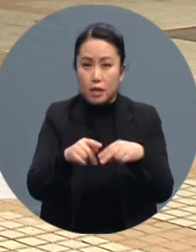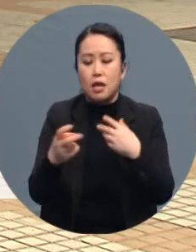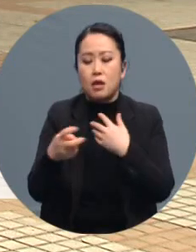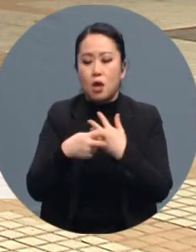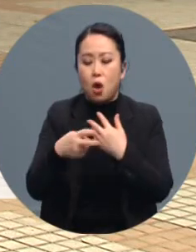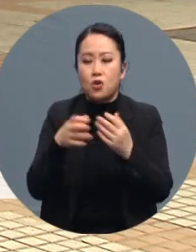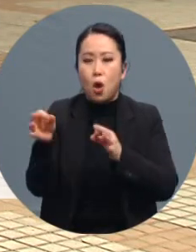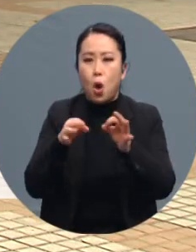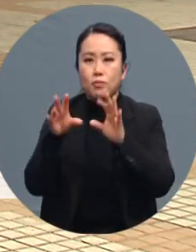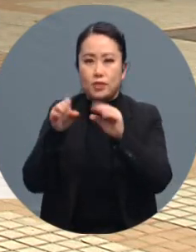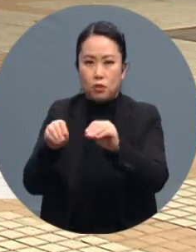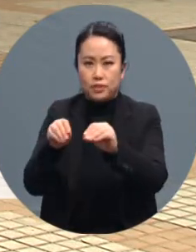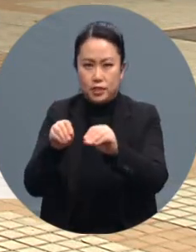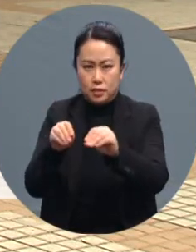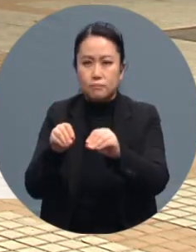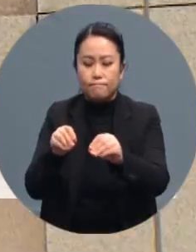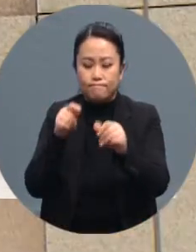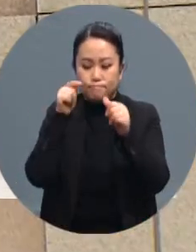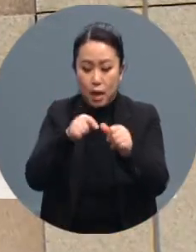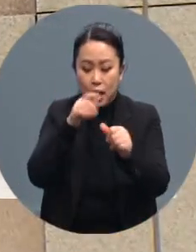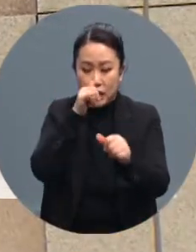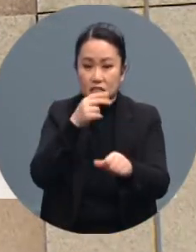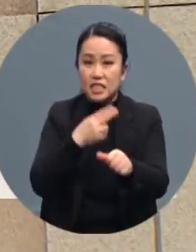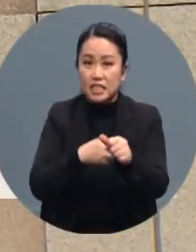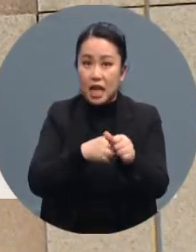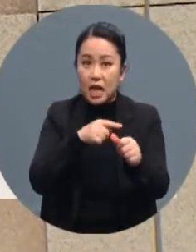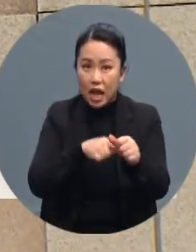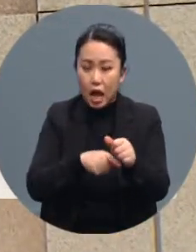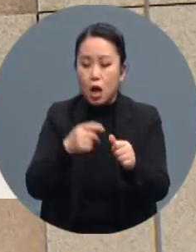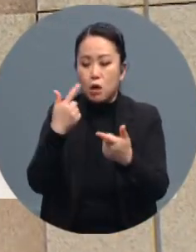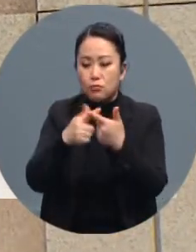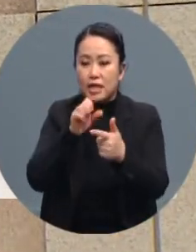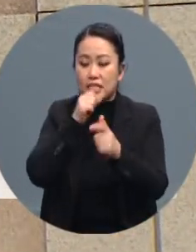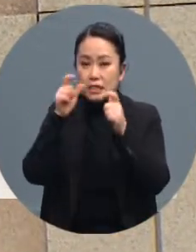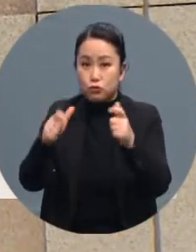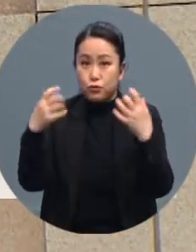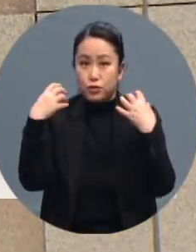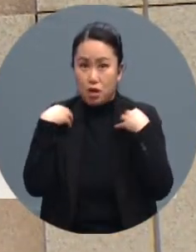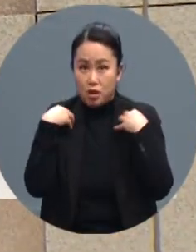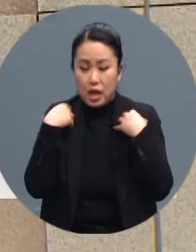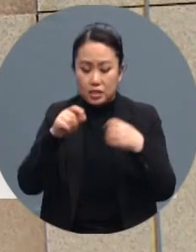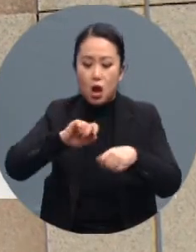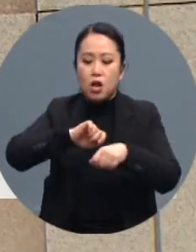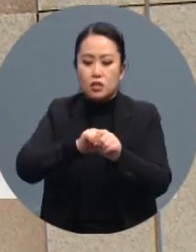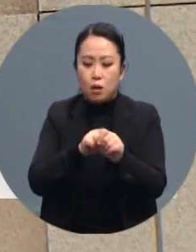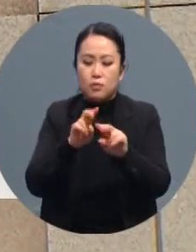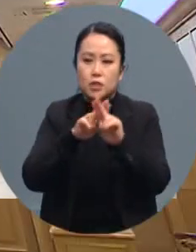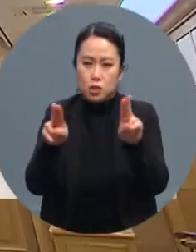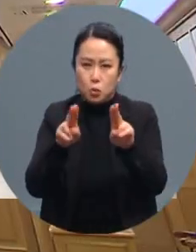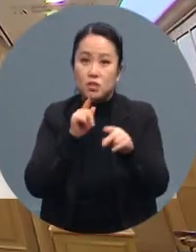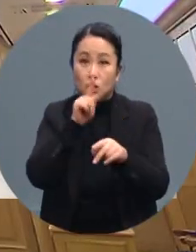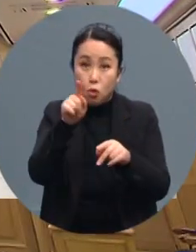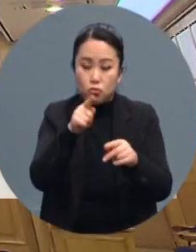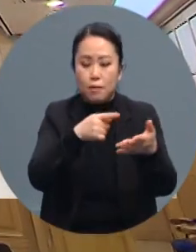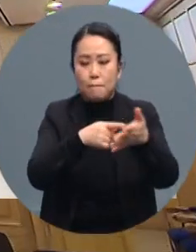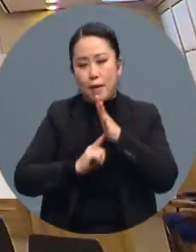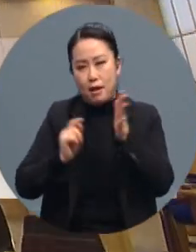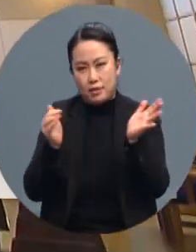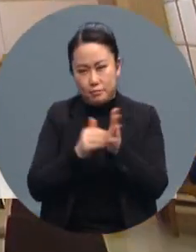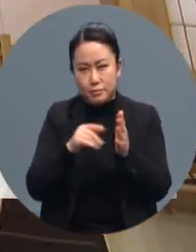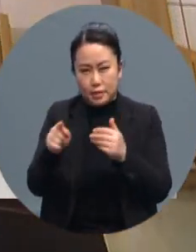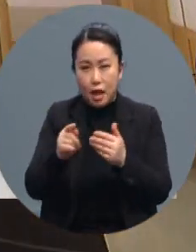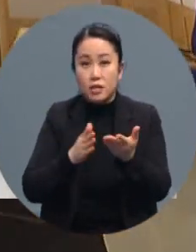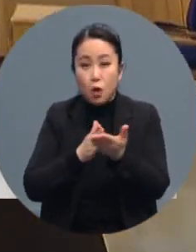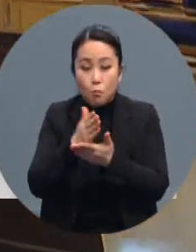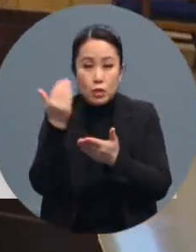의사가 부산진구청을 상대로는 처분 취소 청구를 기각했습니다 재판부는 전문지식이 필요한 치열